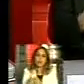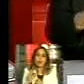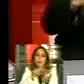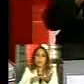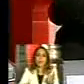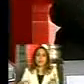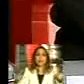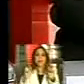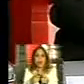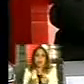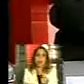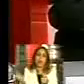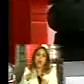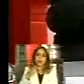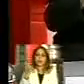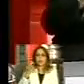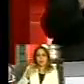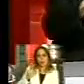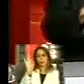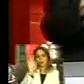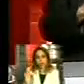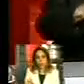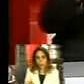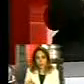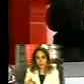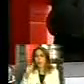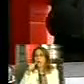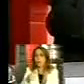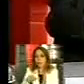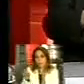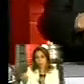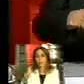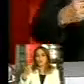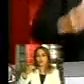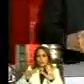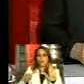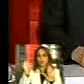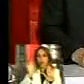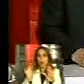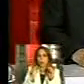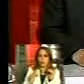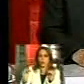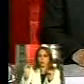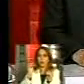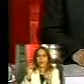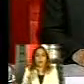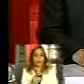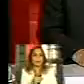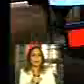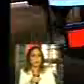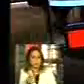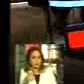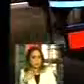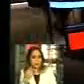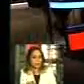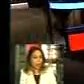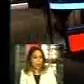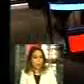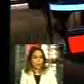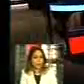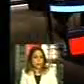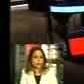חברות, 25%, דרך אגב, בבנקים זה יהיה 36% יותר, עוד מיליון וחצי שקל. בשורה התחתונה,